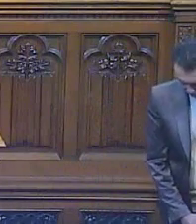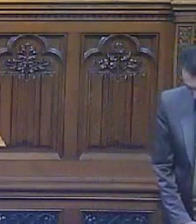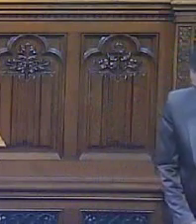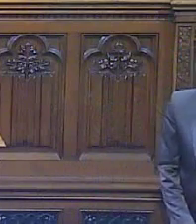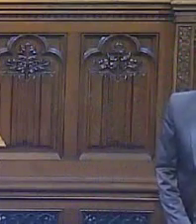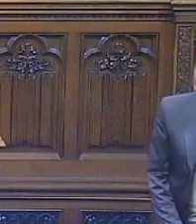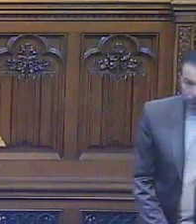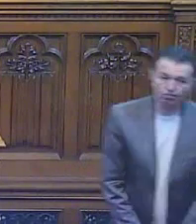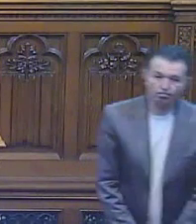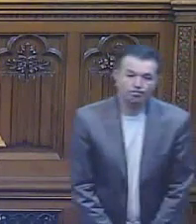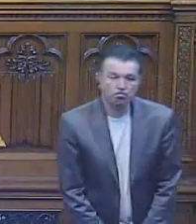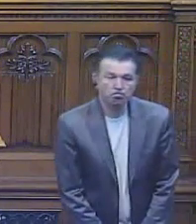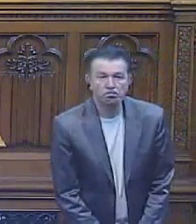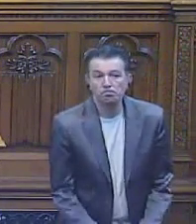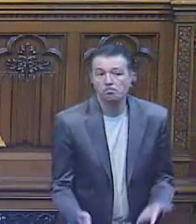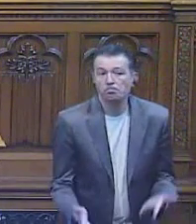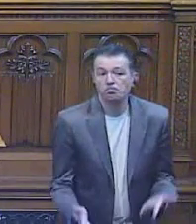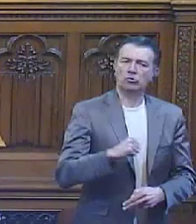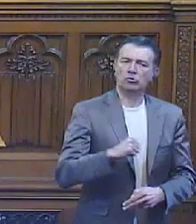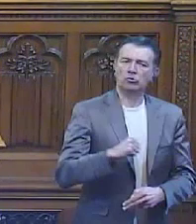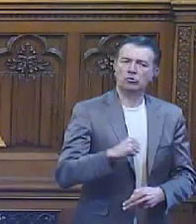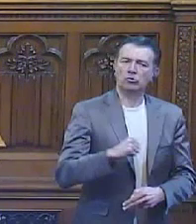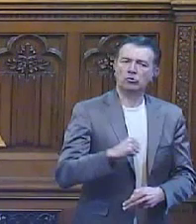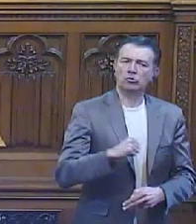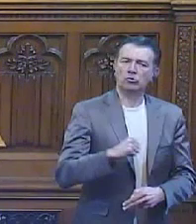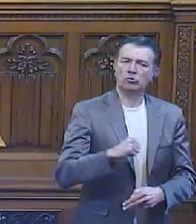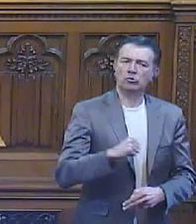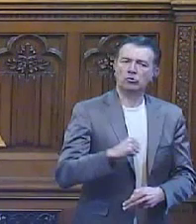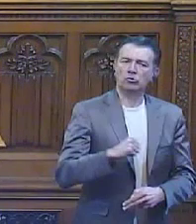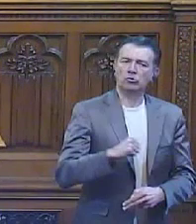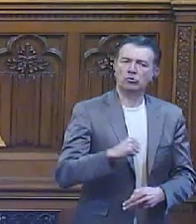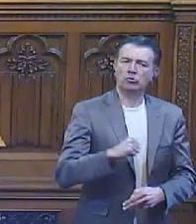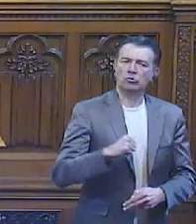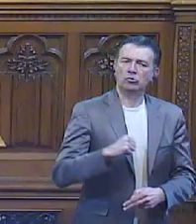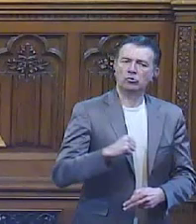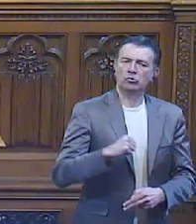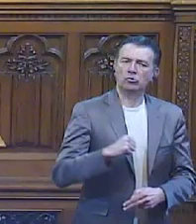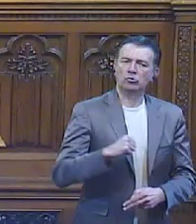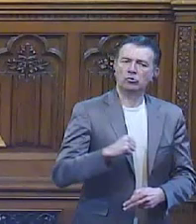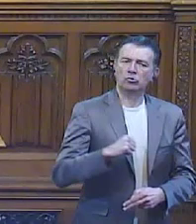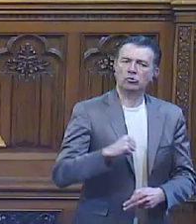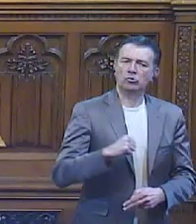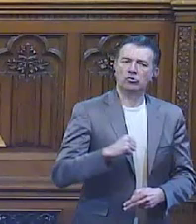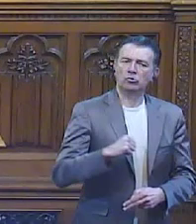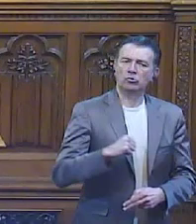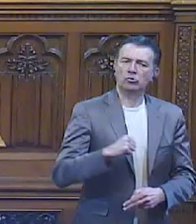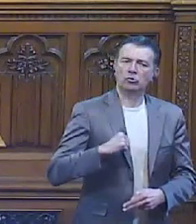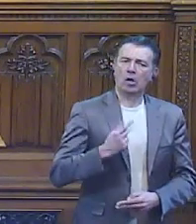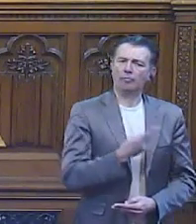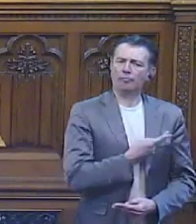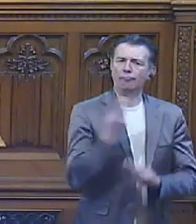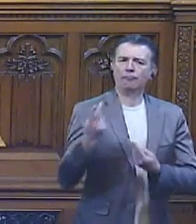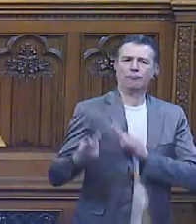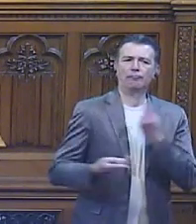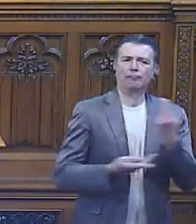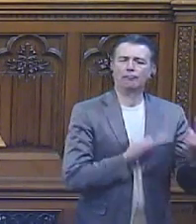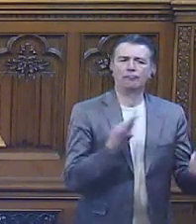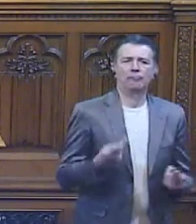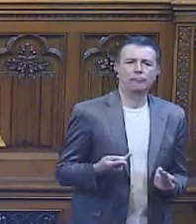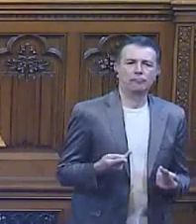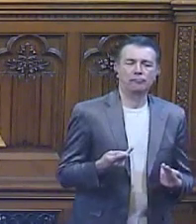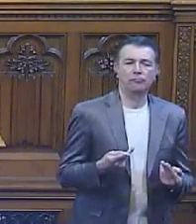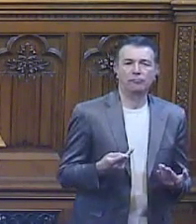Und hier überwiegt scheinbar noch diese nationale Selbstherrlichkeit. Wir haben es die letzten Wochen erlebt. Grenzen